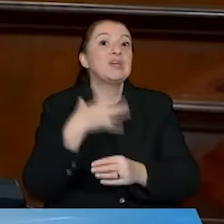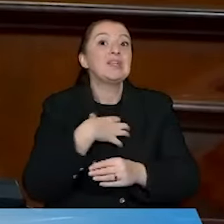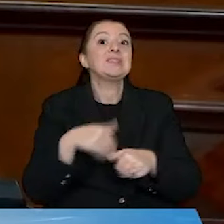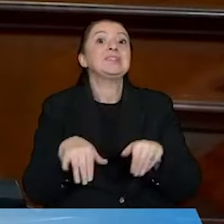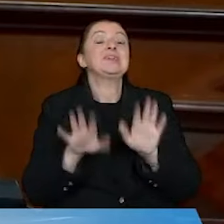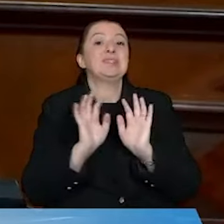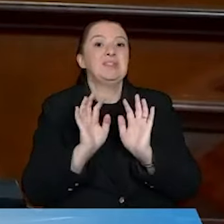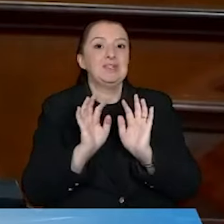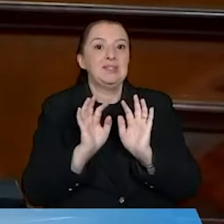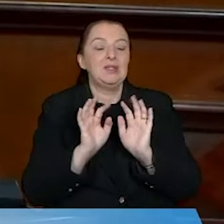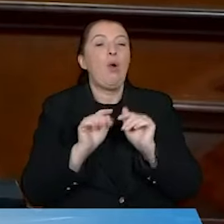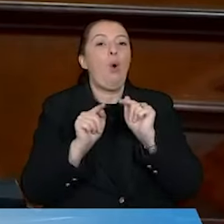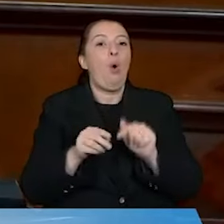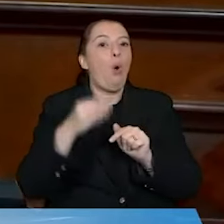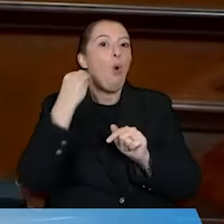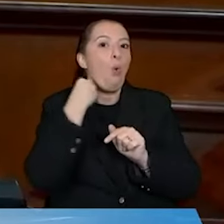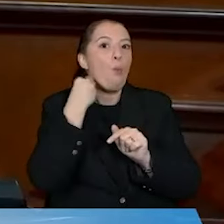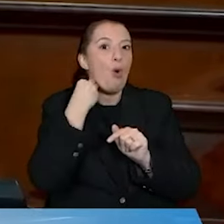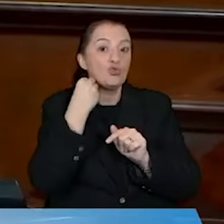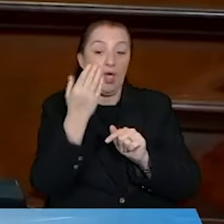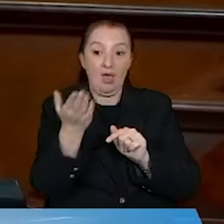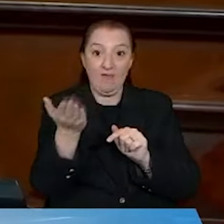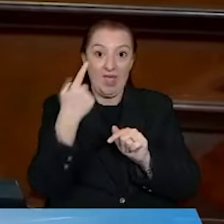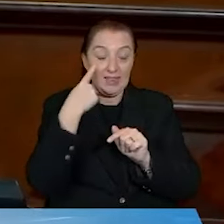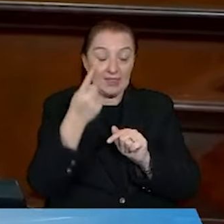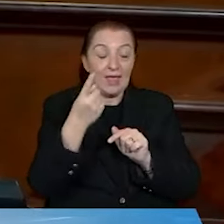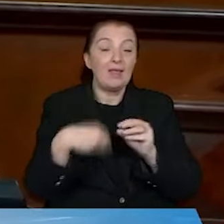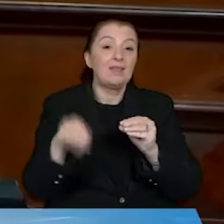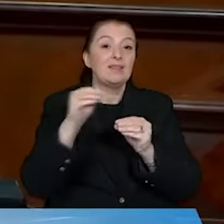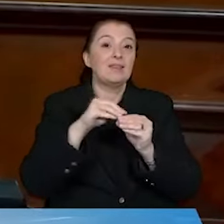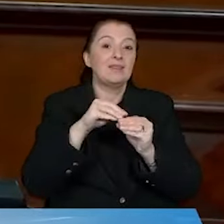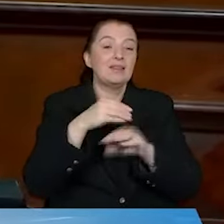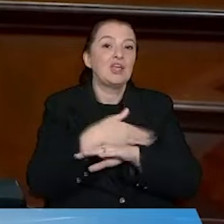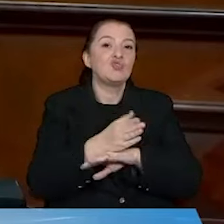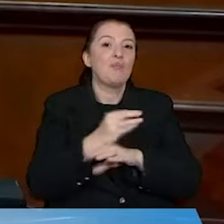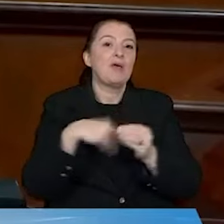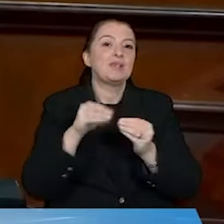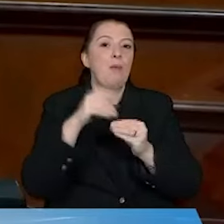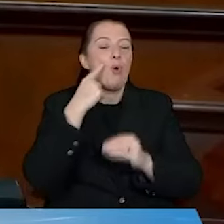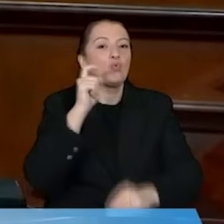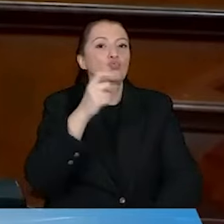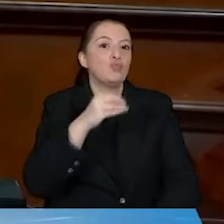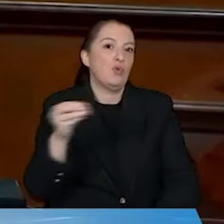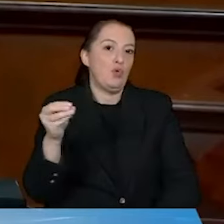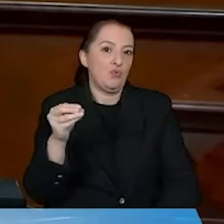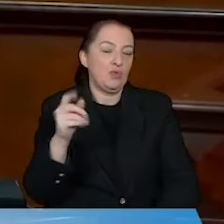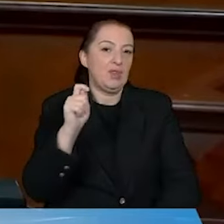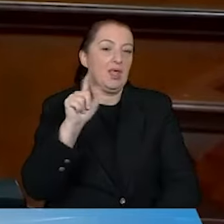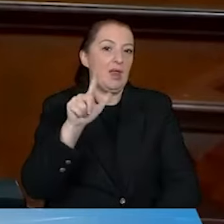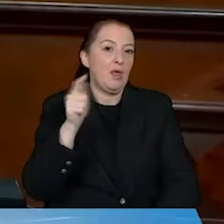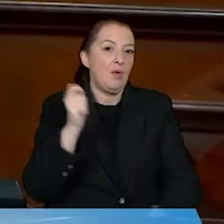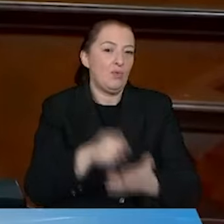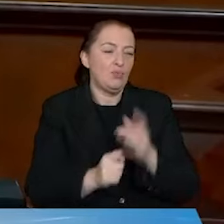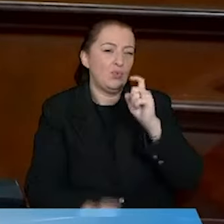yanlış anlamayın. O borca tahakkuk ettirilecek faiz ve gecikme zammı olarak 9 milyon TL ödeyecekler. Yani 9